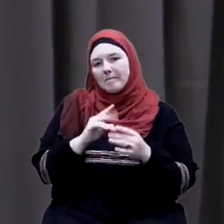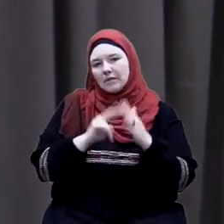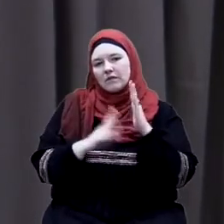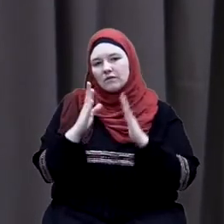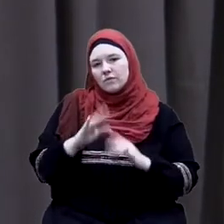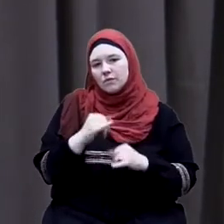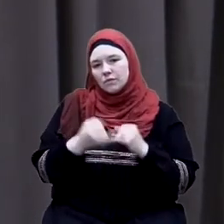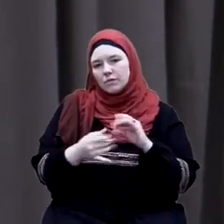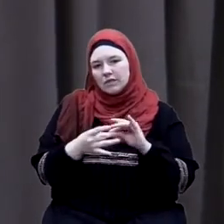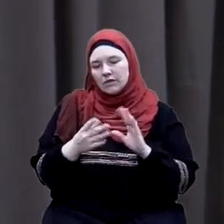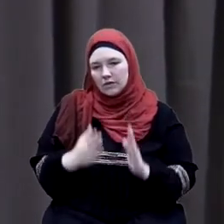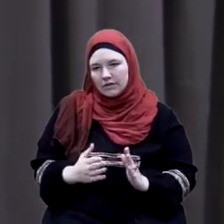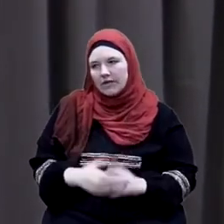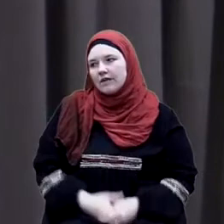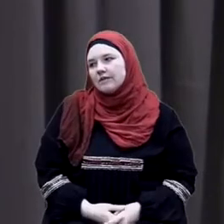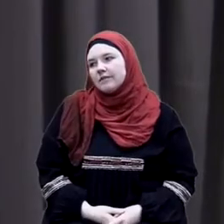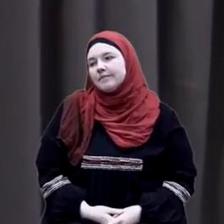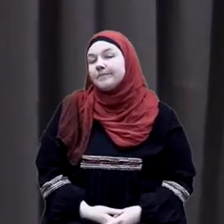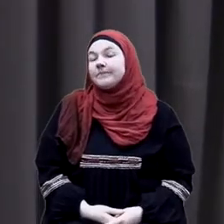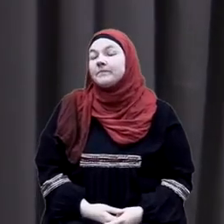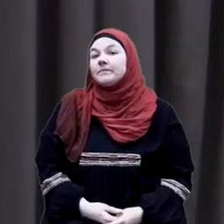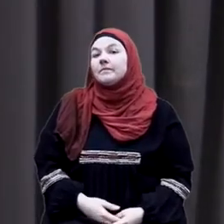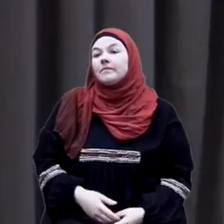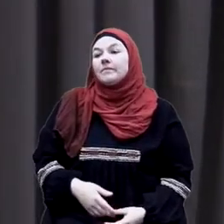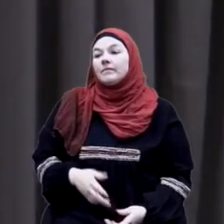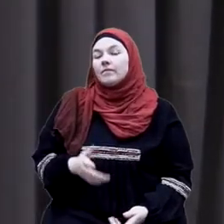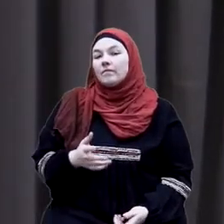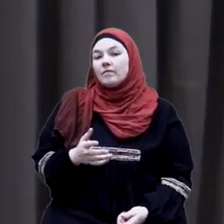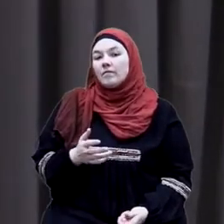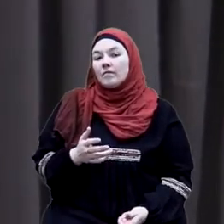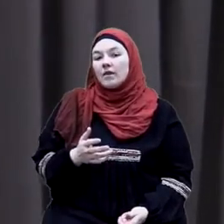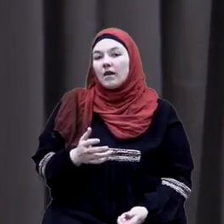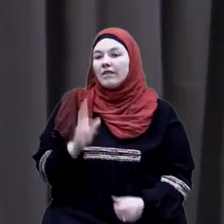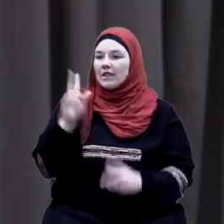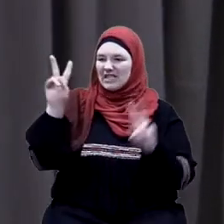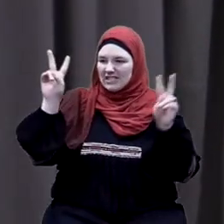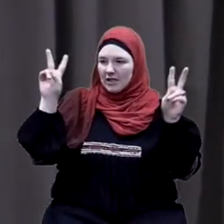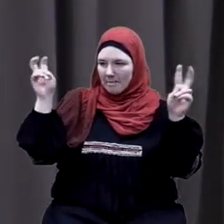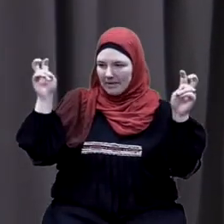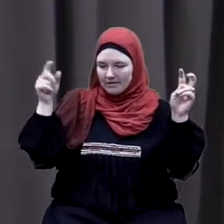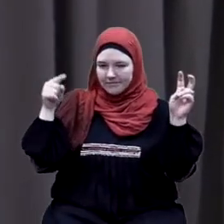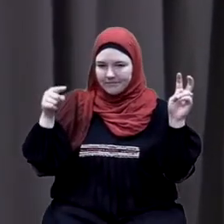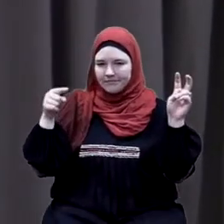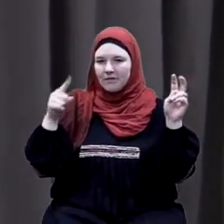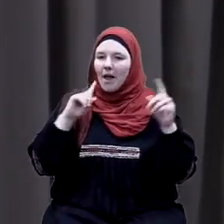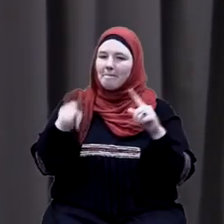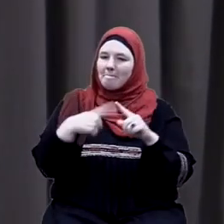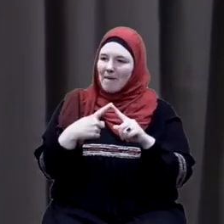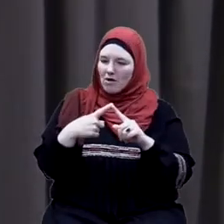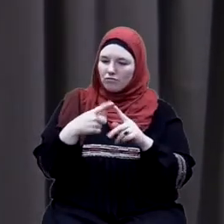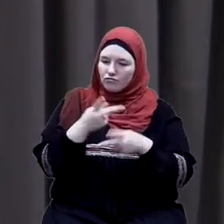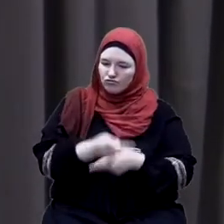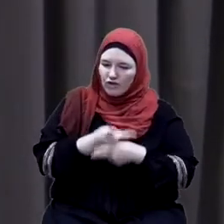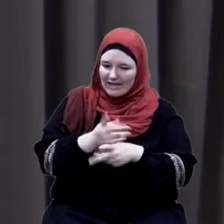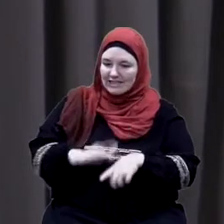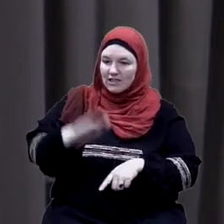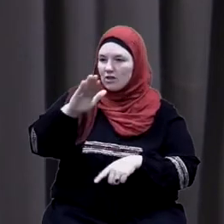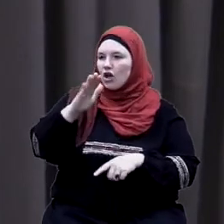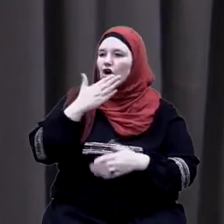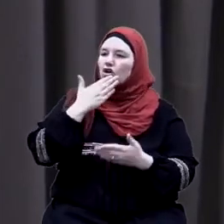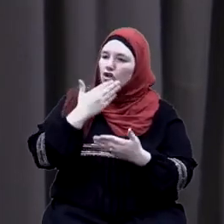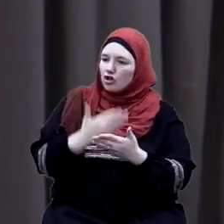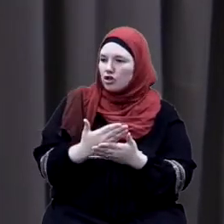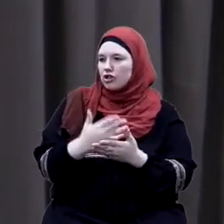أن محمدا عبده ورسوله وبعد. The topic of raising the great generation